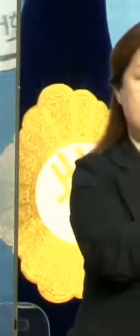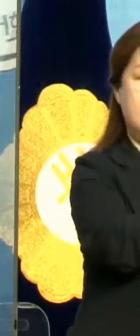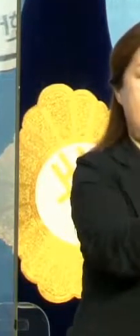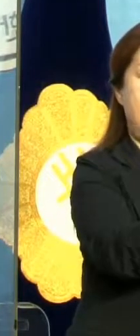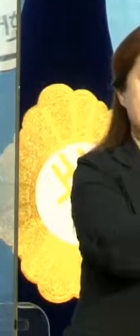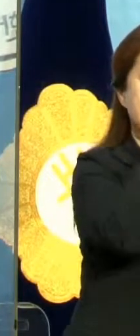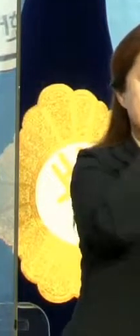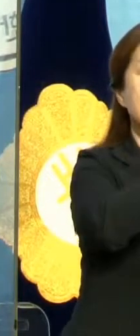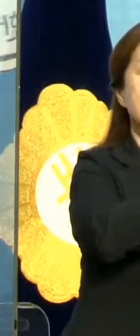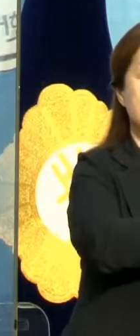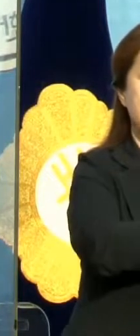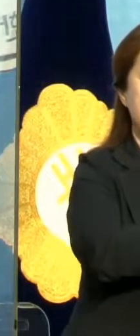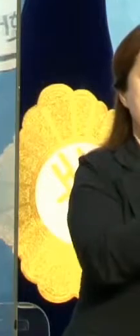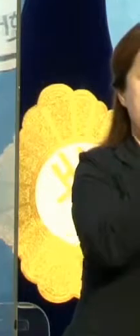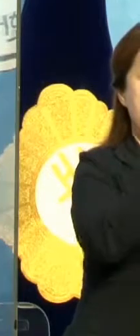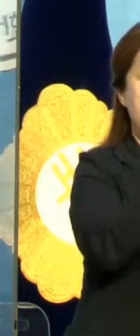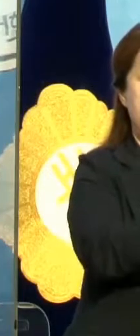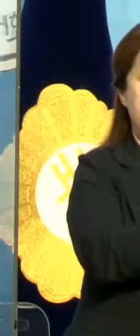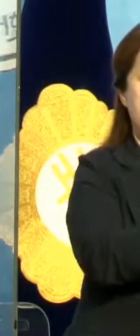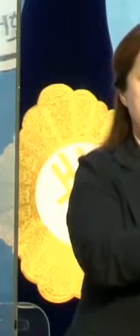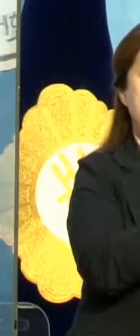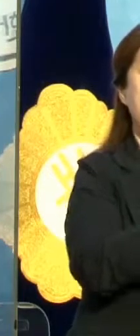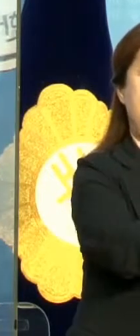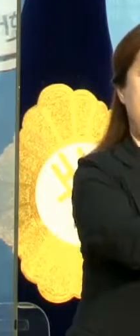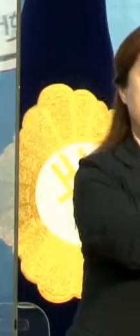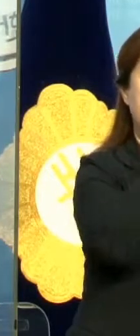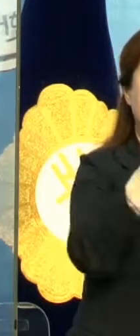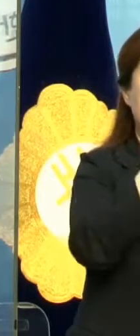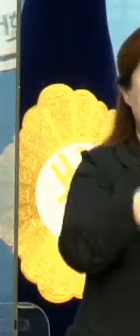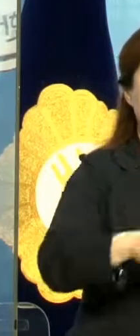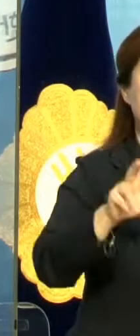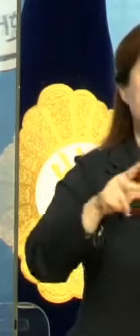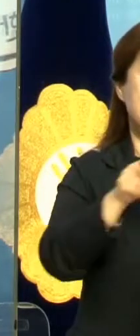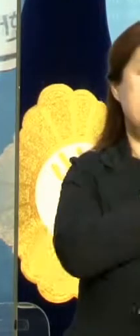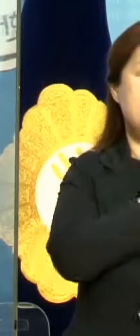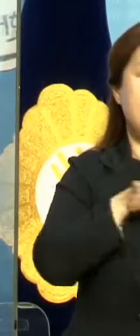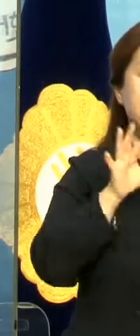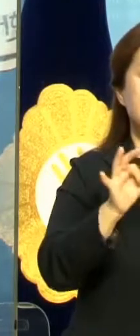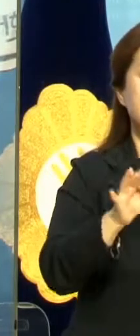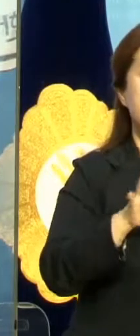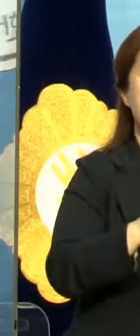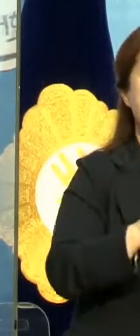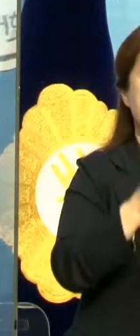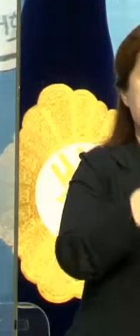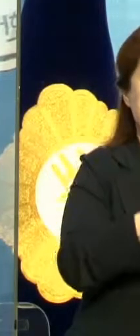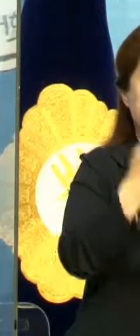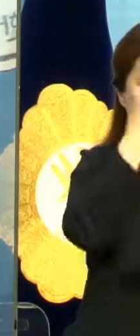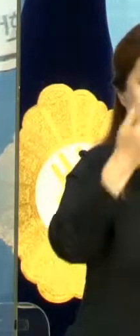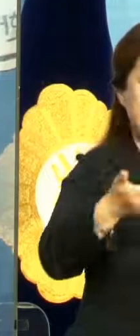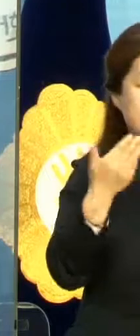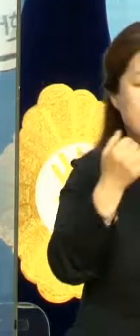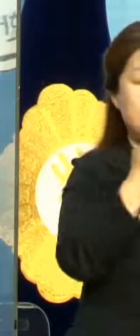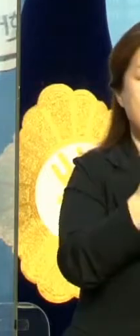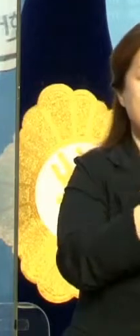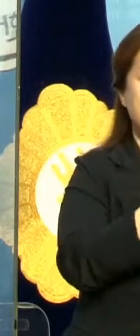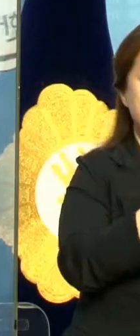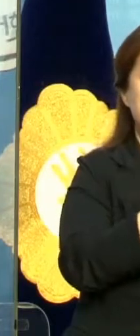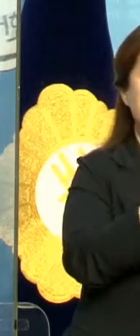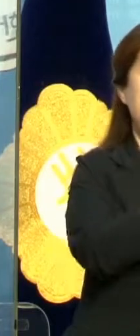쟁점인 보호법이 상정되어 있고 윤 창 의원은 금융관련 법안을 심의 하는 법안 채일 소위 에